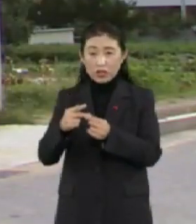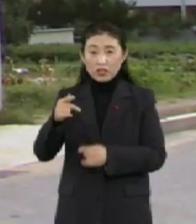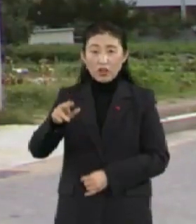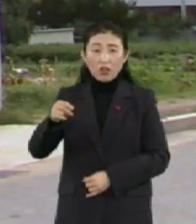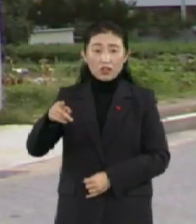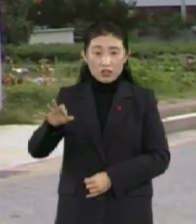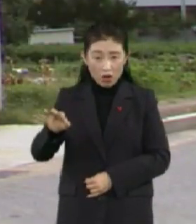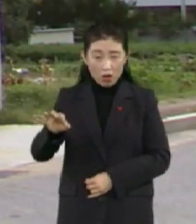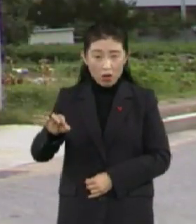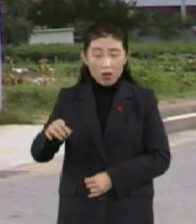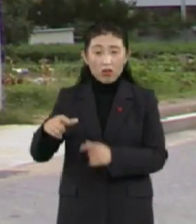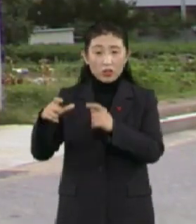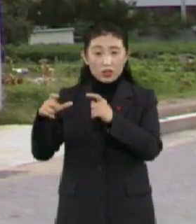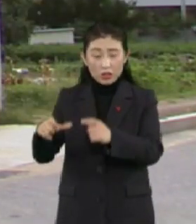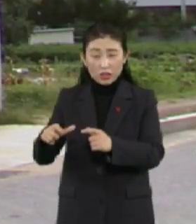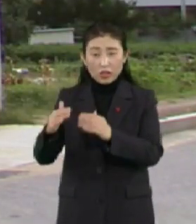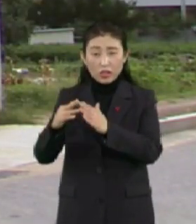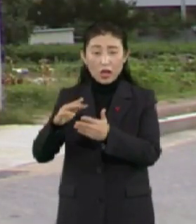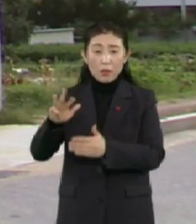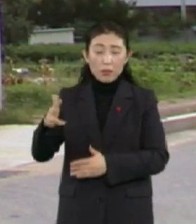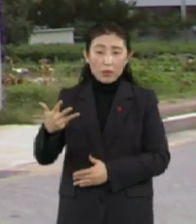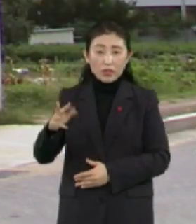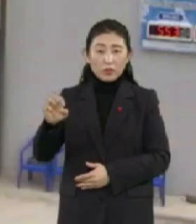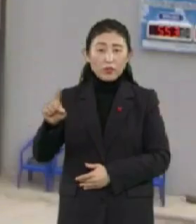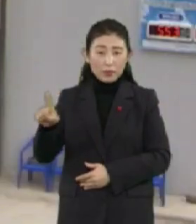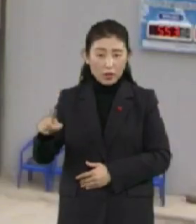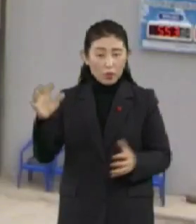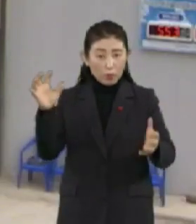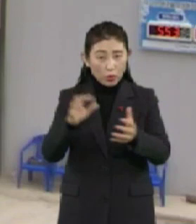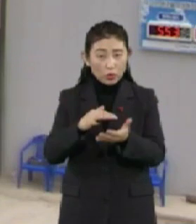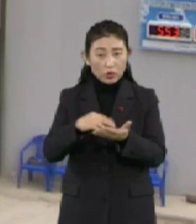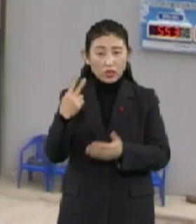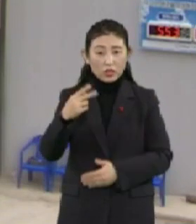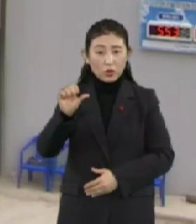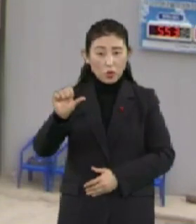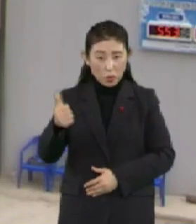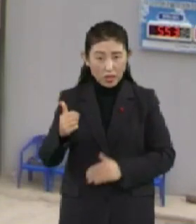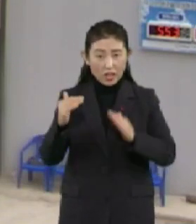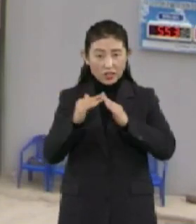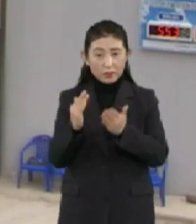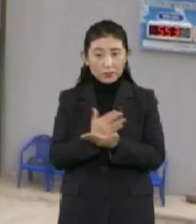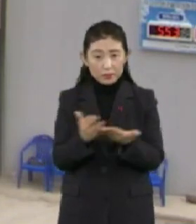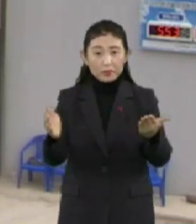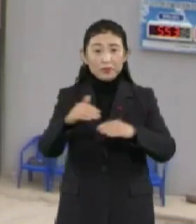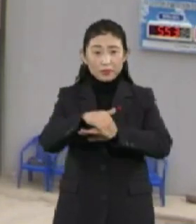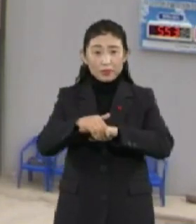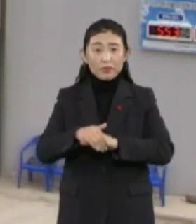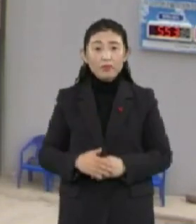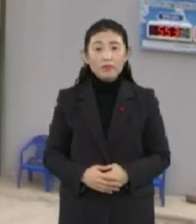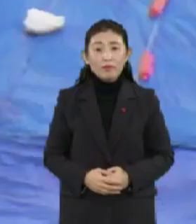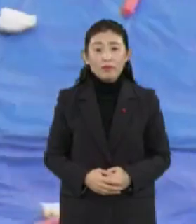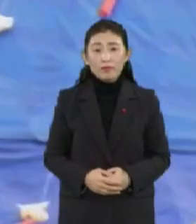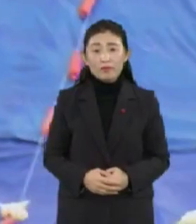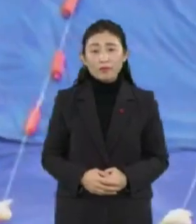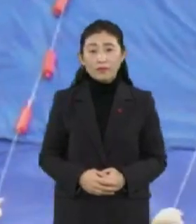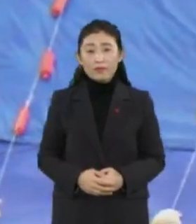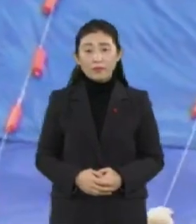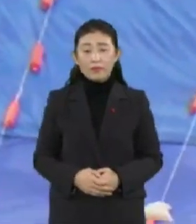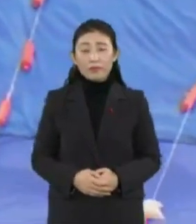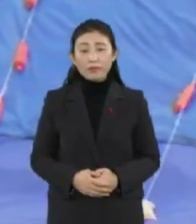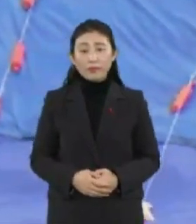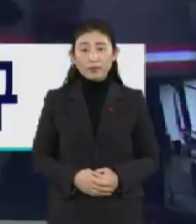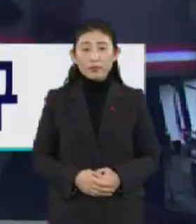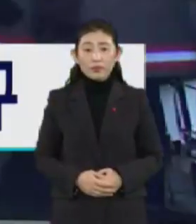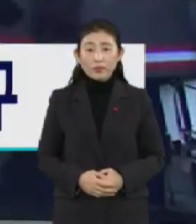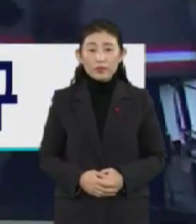성성동 천안노태 1단지 831가구 등 모두 2,500여 가구가 분양될 전망입니다.